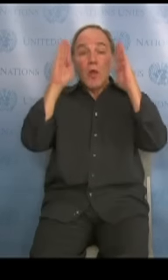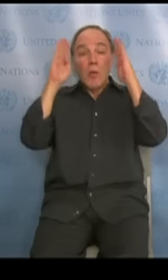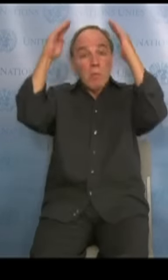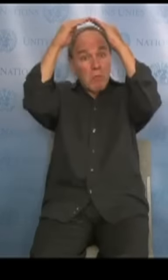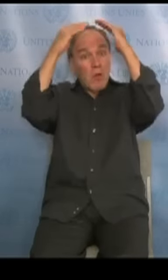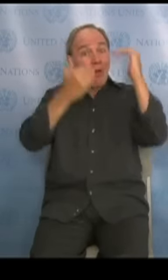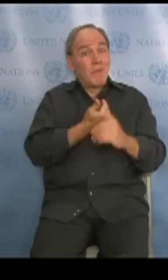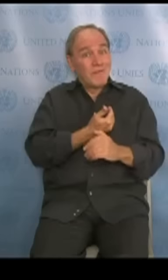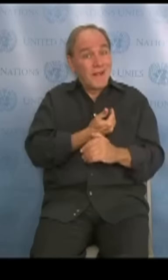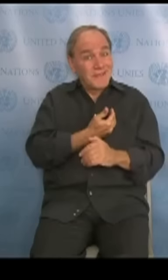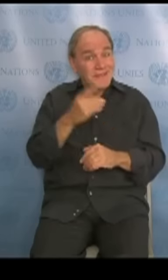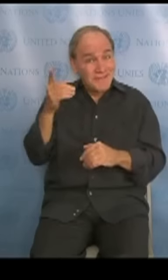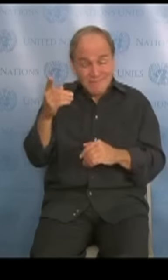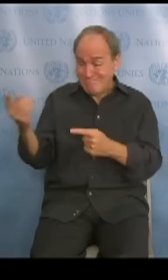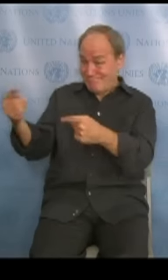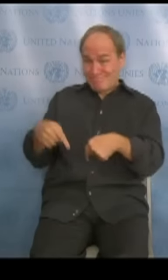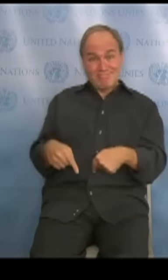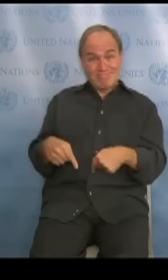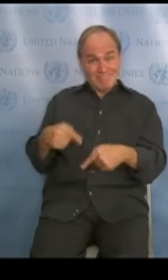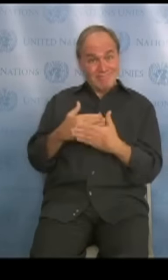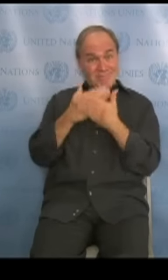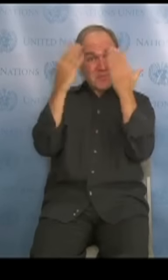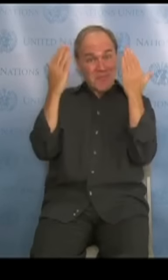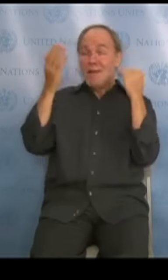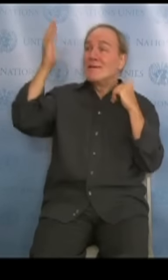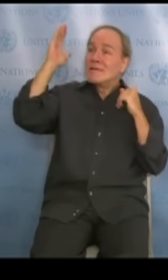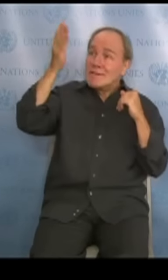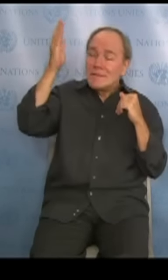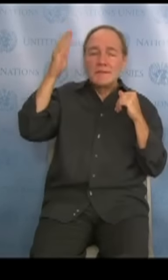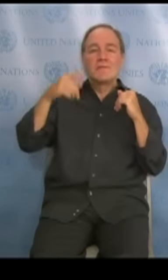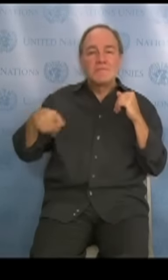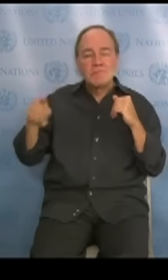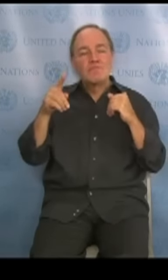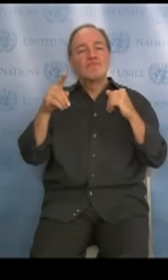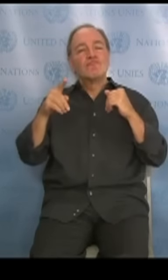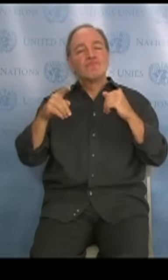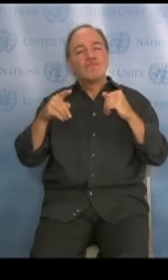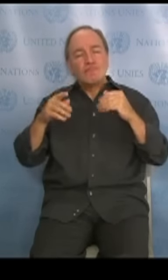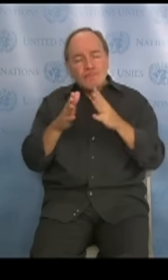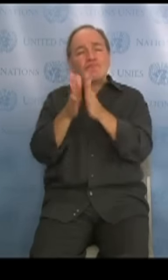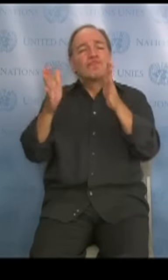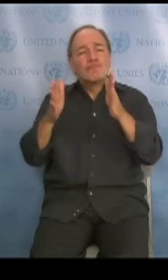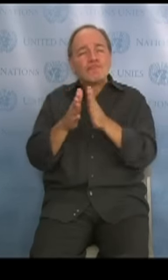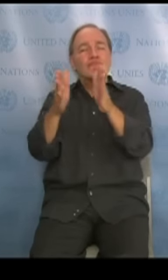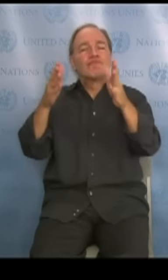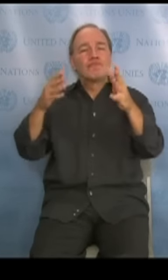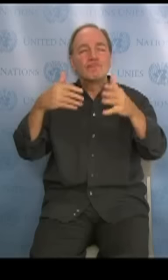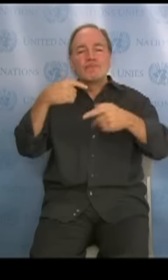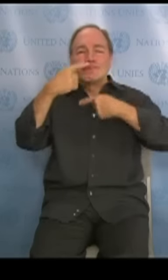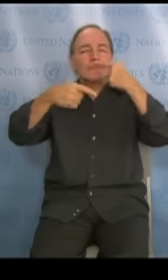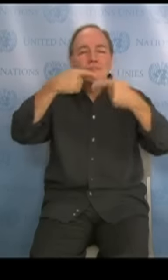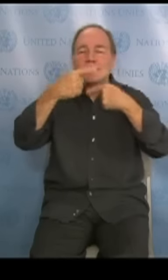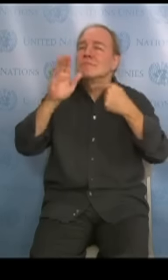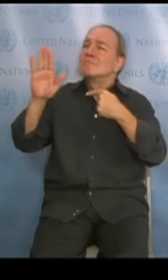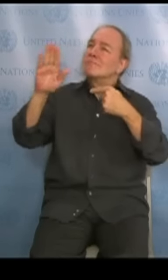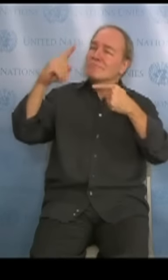ce matin, avec générosité, sa juste vision des exigences